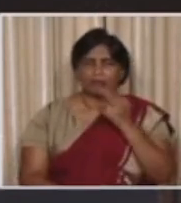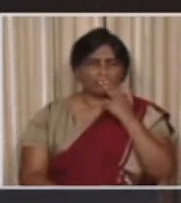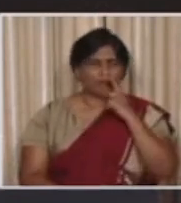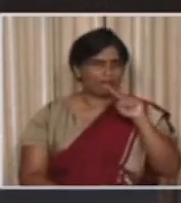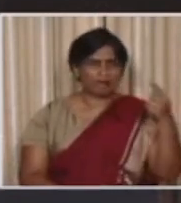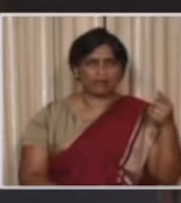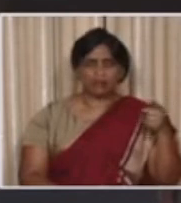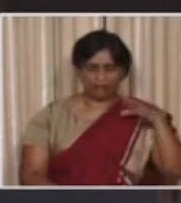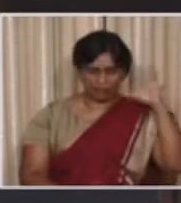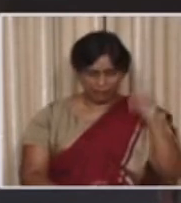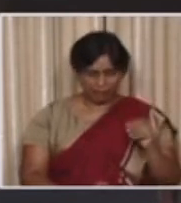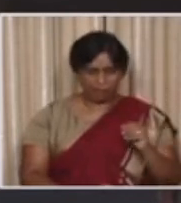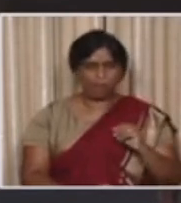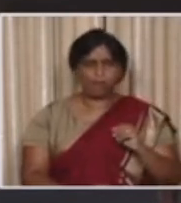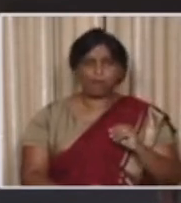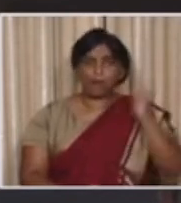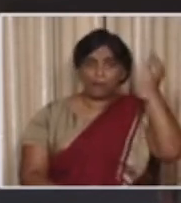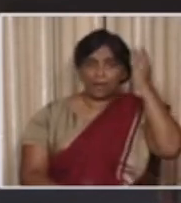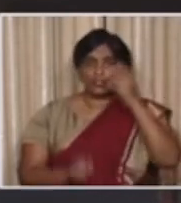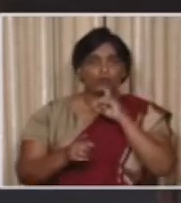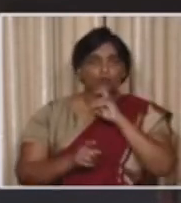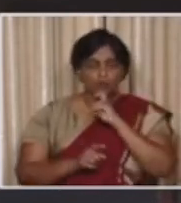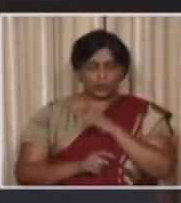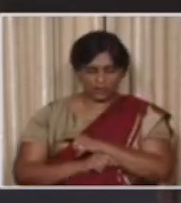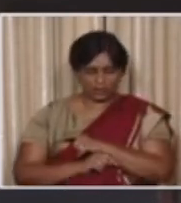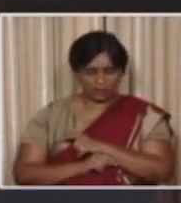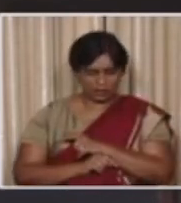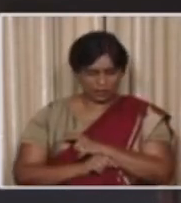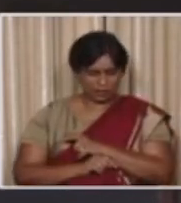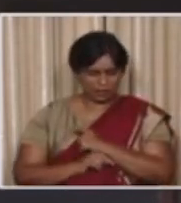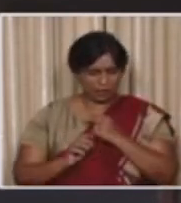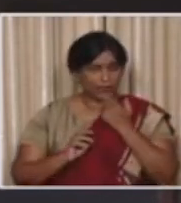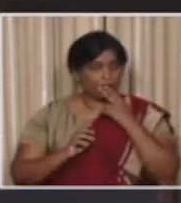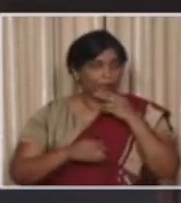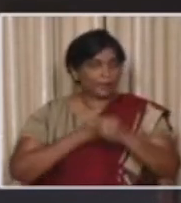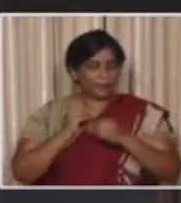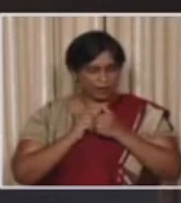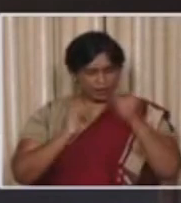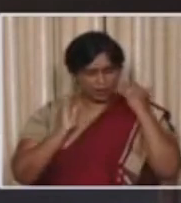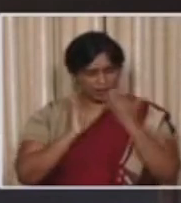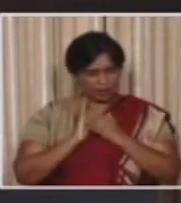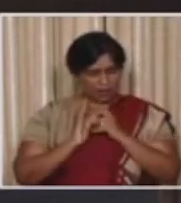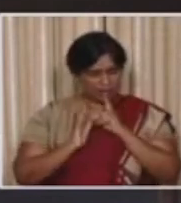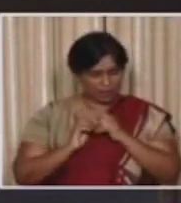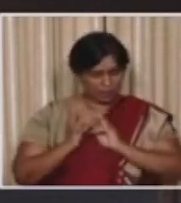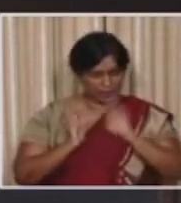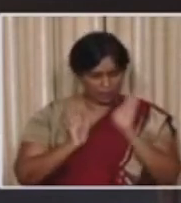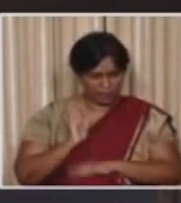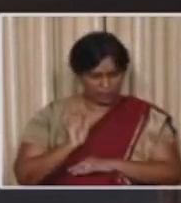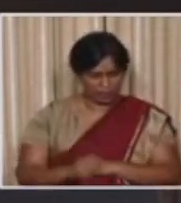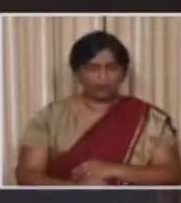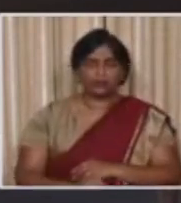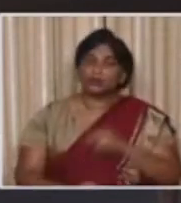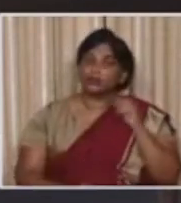මේක අන්තිමට ගෙනල්ලා මාලිගා කන්ද උසාවියෙන් මේ ටොබැකෝ කම්පැනි දුම්කොළ සමාගමේ ඉල්ලීම ප්‍රතික්ෂේප කරා. ඒගොල්ලෝ